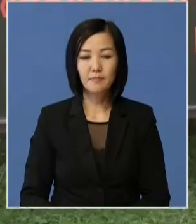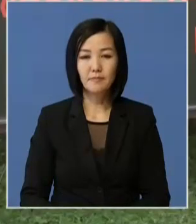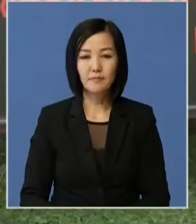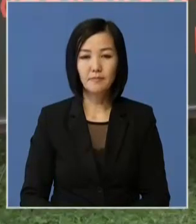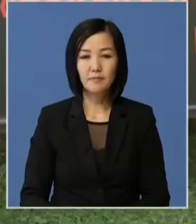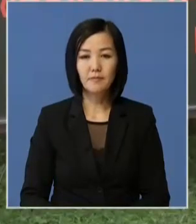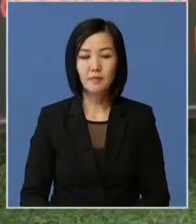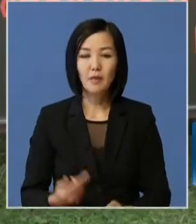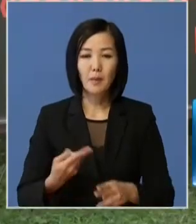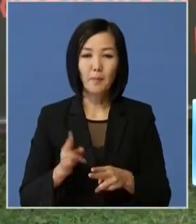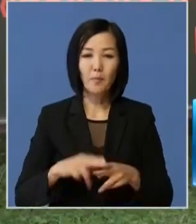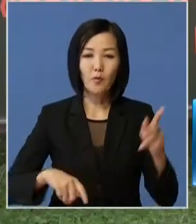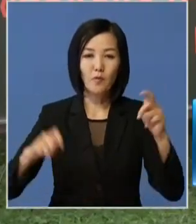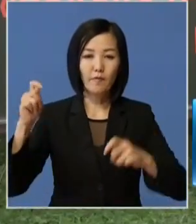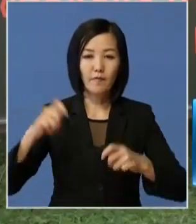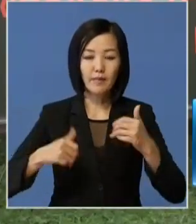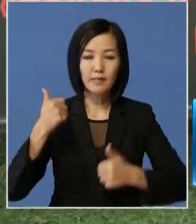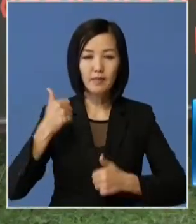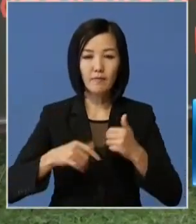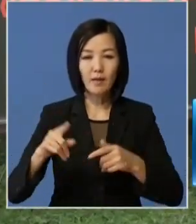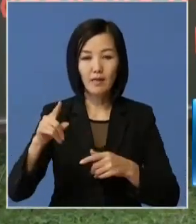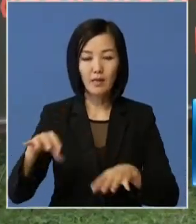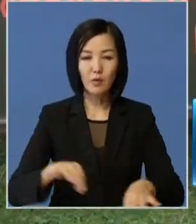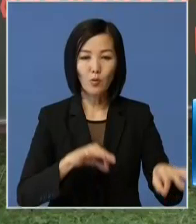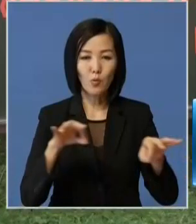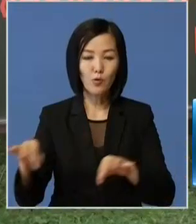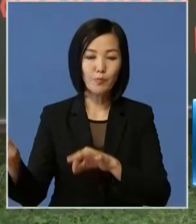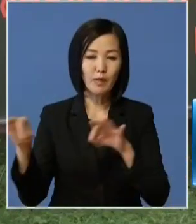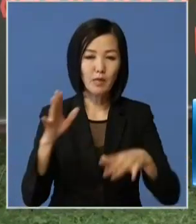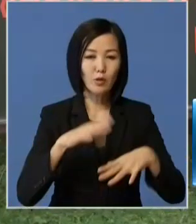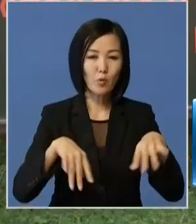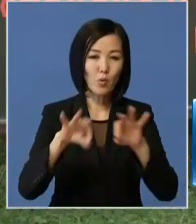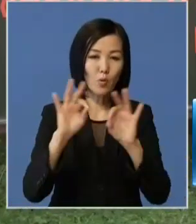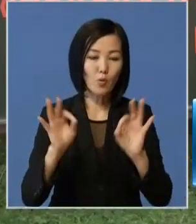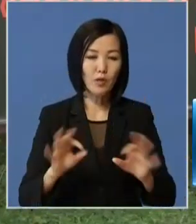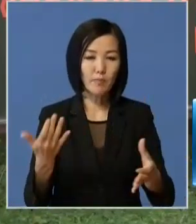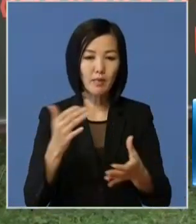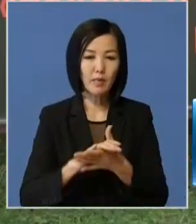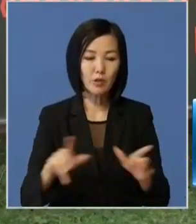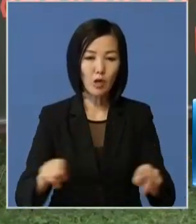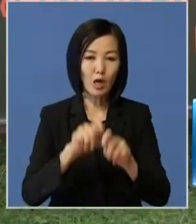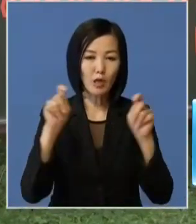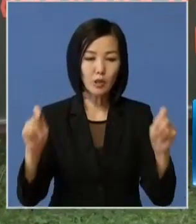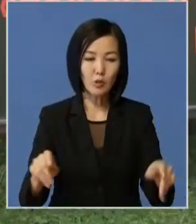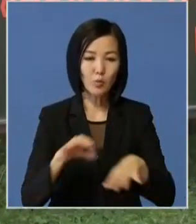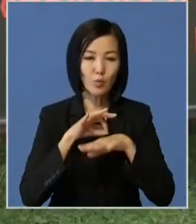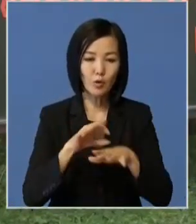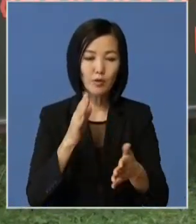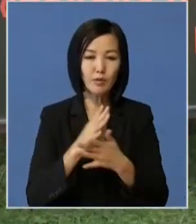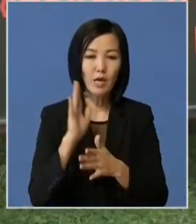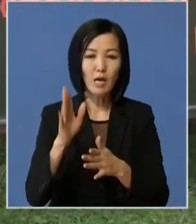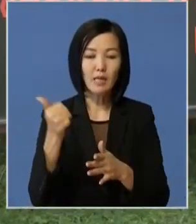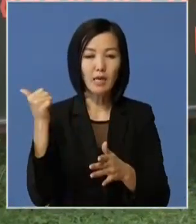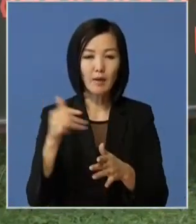открытие. Бұл фестиваль көшпенділердің қол өнерін айшықтайтын шара. Бүгін бірінші күн шараның ашылу салтанаты өтіп жатыр. Алдағы апта